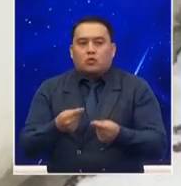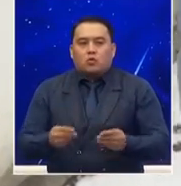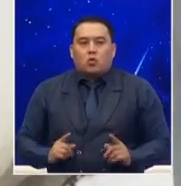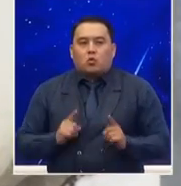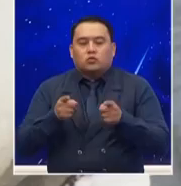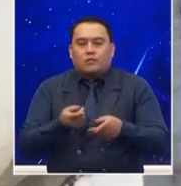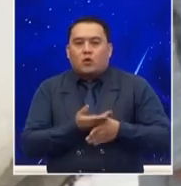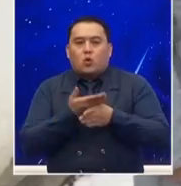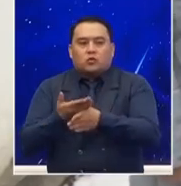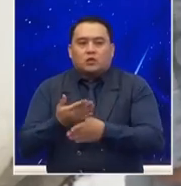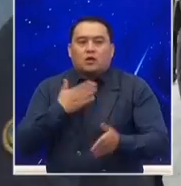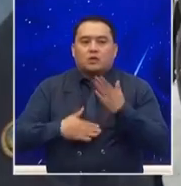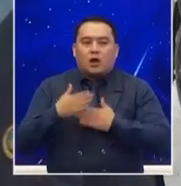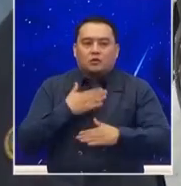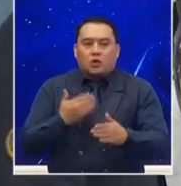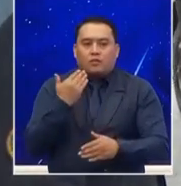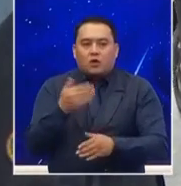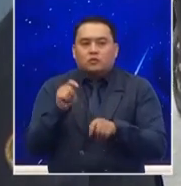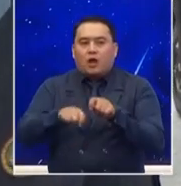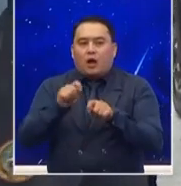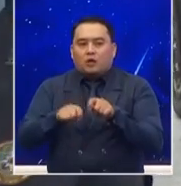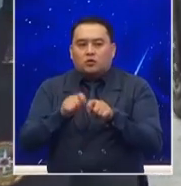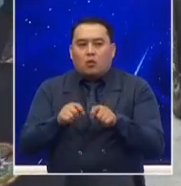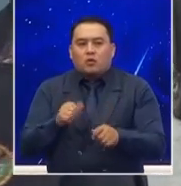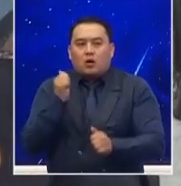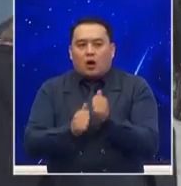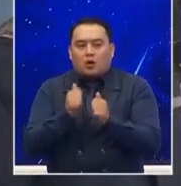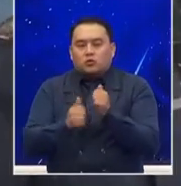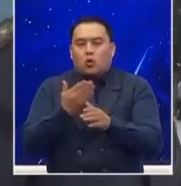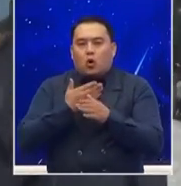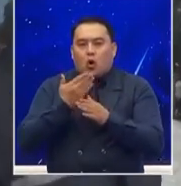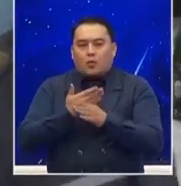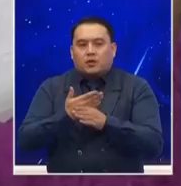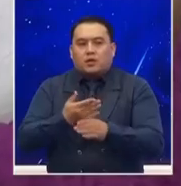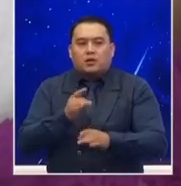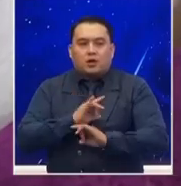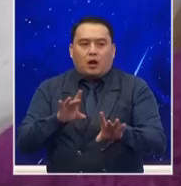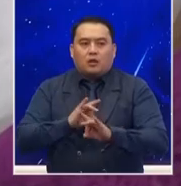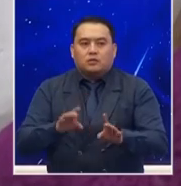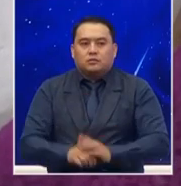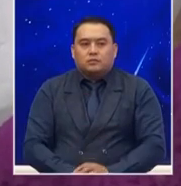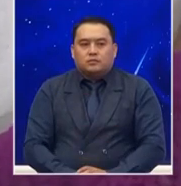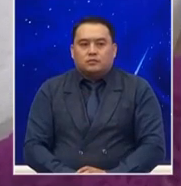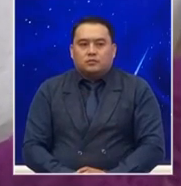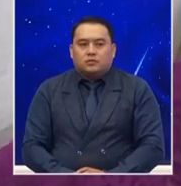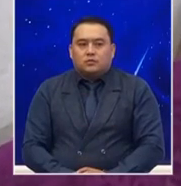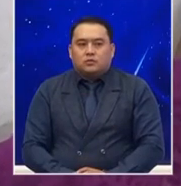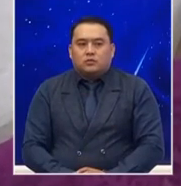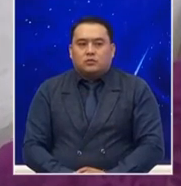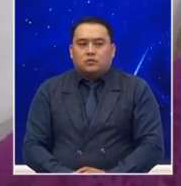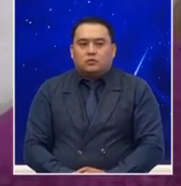берген төтеншеліктерге дән риза. Олардың тексерістерінен бөлек үнемі көмектесіп жүретіндерін айтады. Отбасымда 4